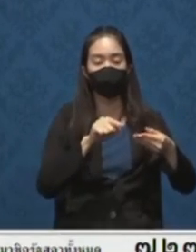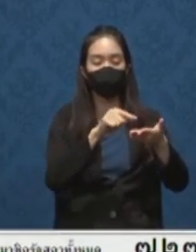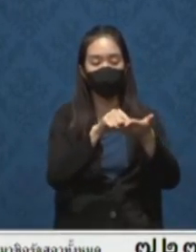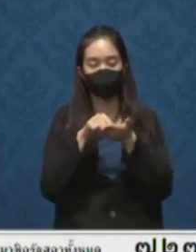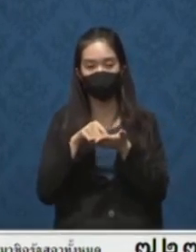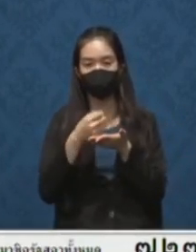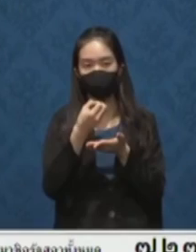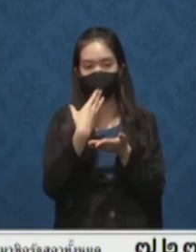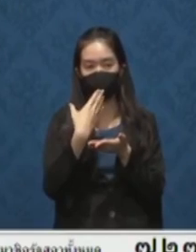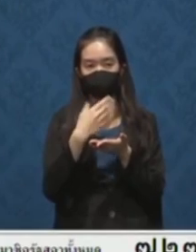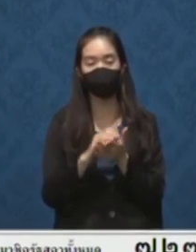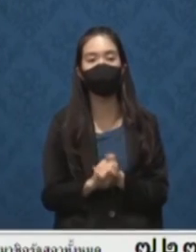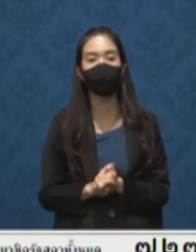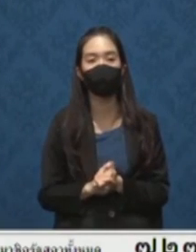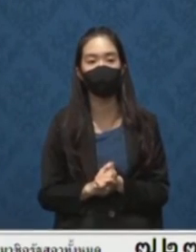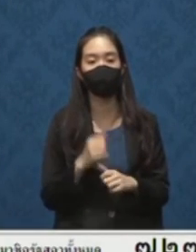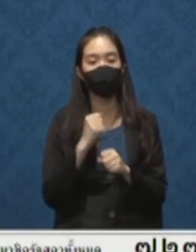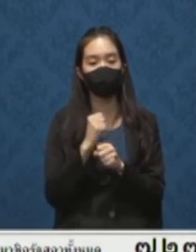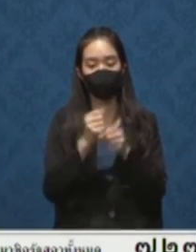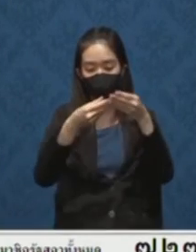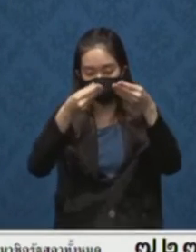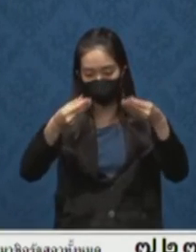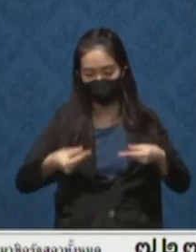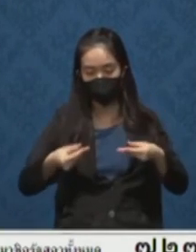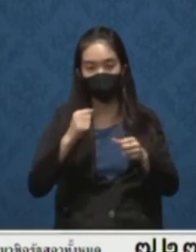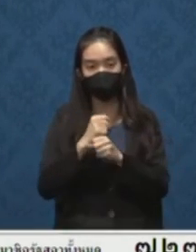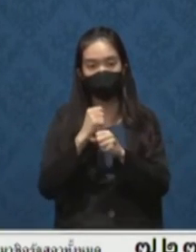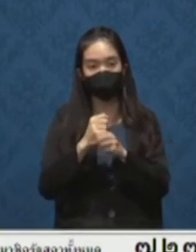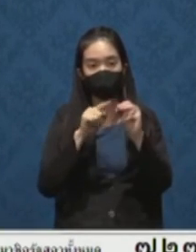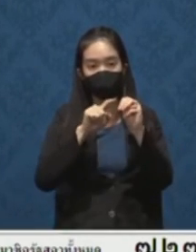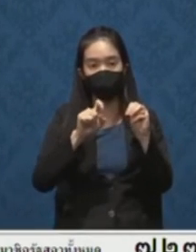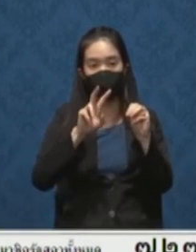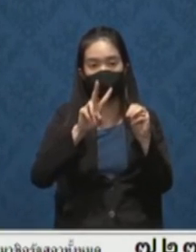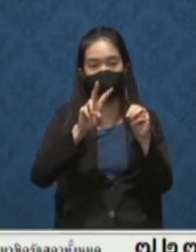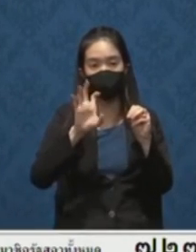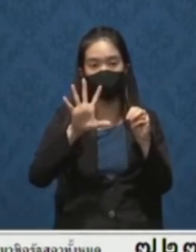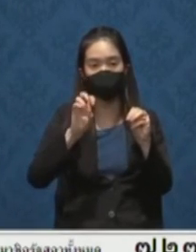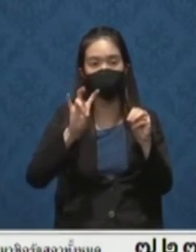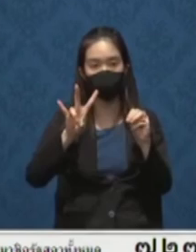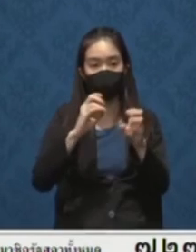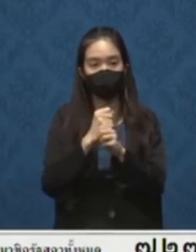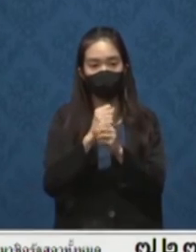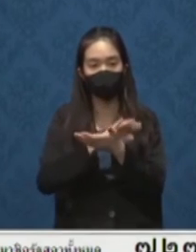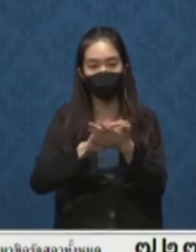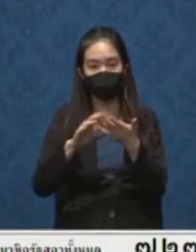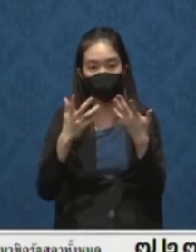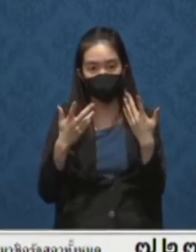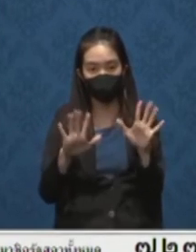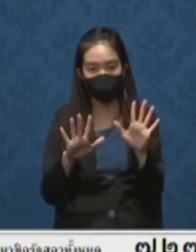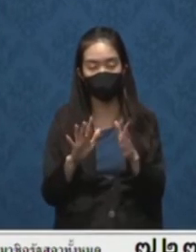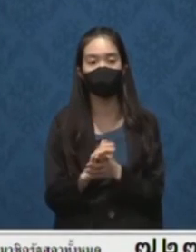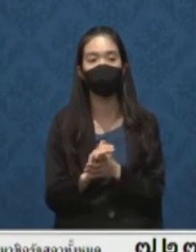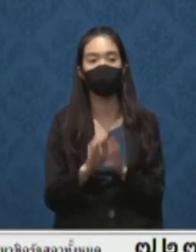าทั้หมดนั้นบรรุเป้าหมายสามประการในมาตรา 257 แล้วแล้วกบรรุผลตามมาตรา 25